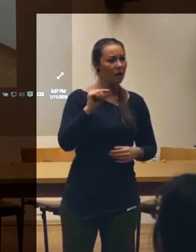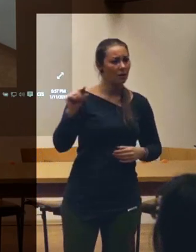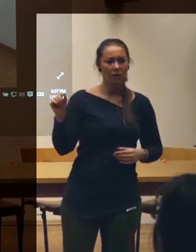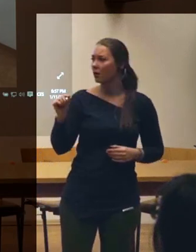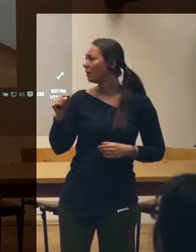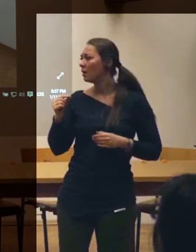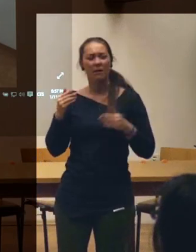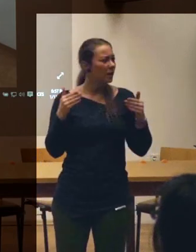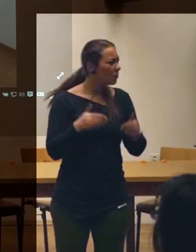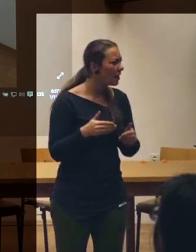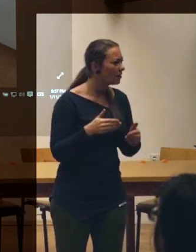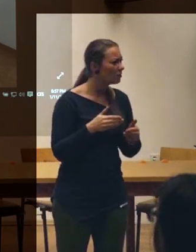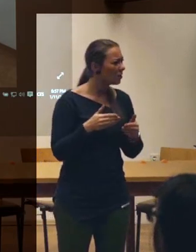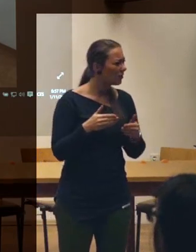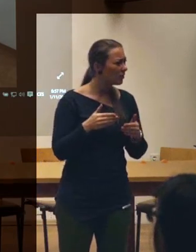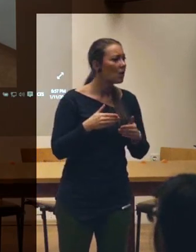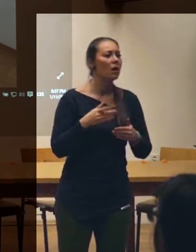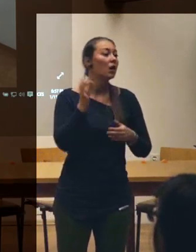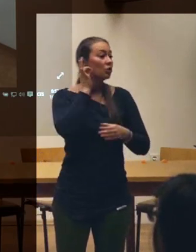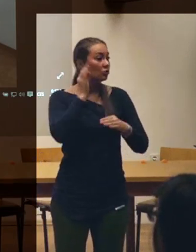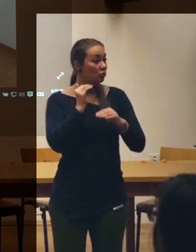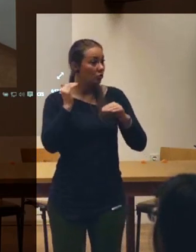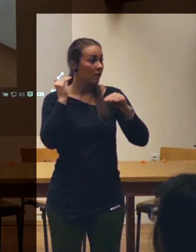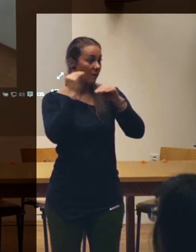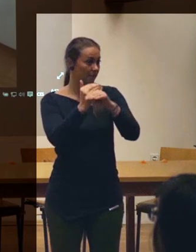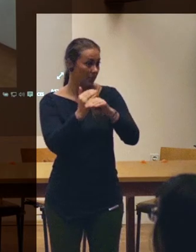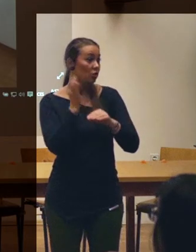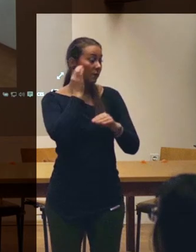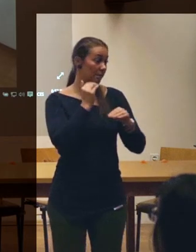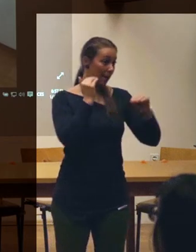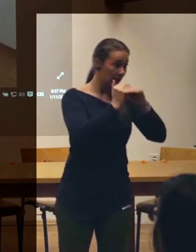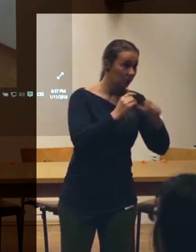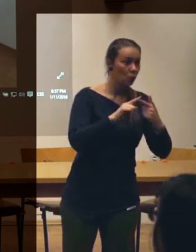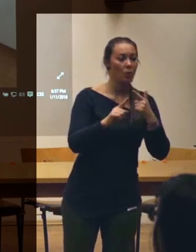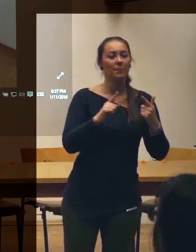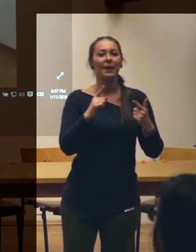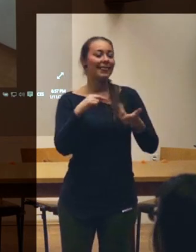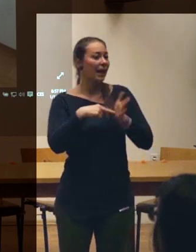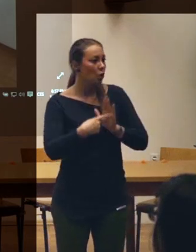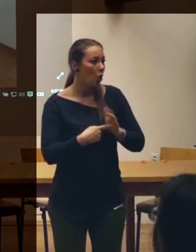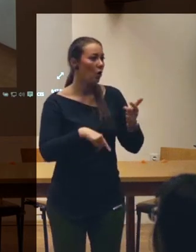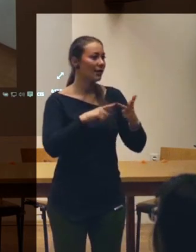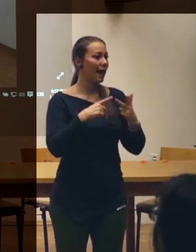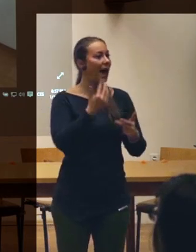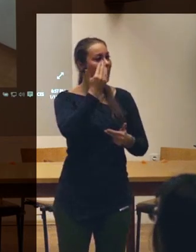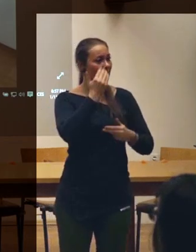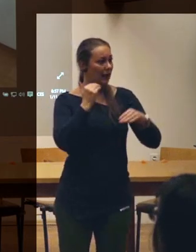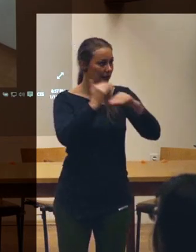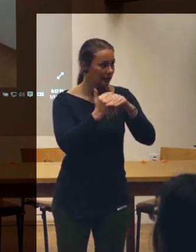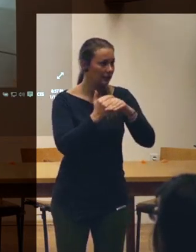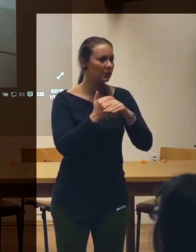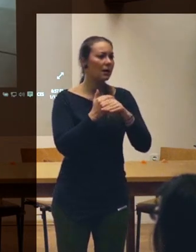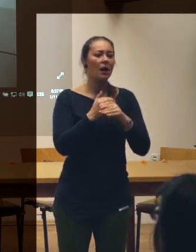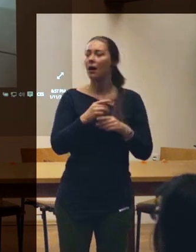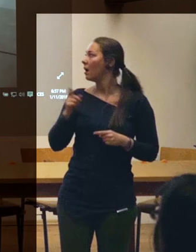prieniku feminizmu, technológie a rasy. A ona práve urobila o reprodukčnom zdraví